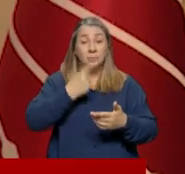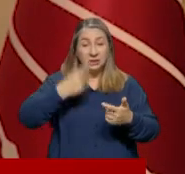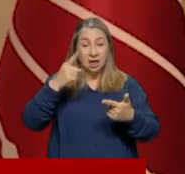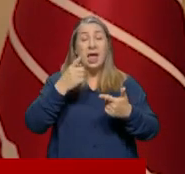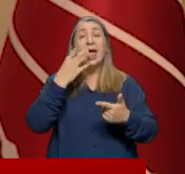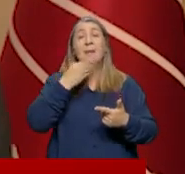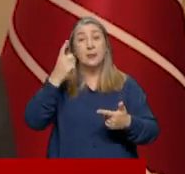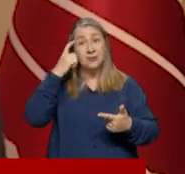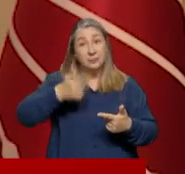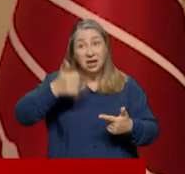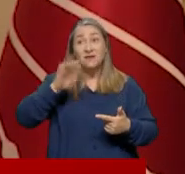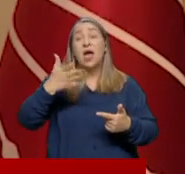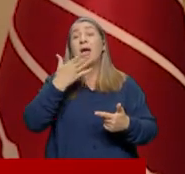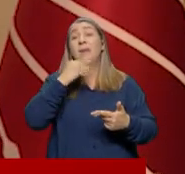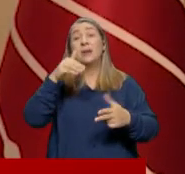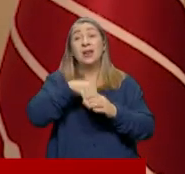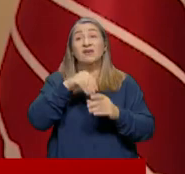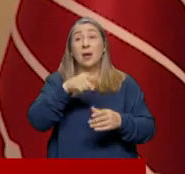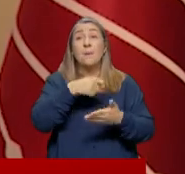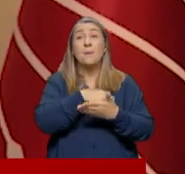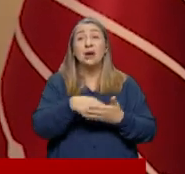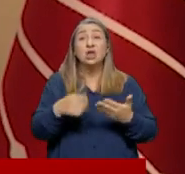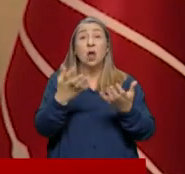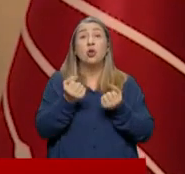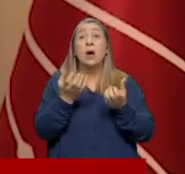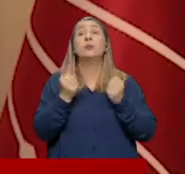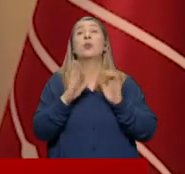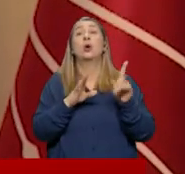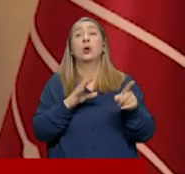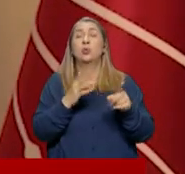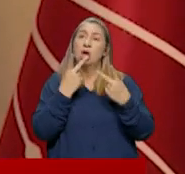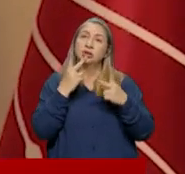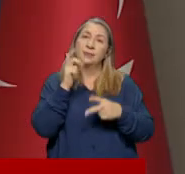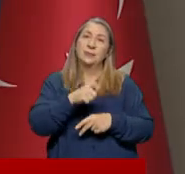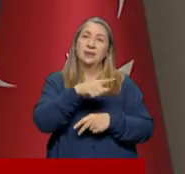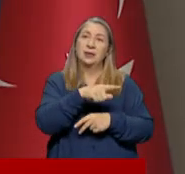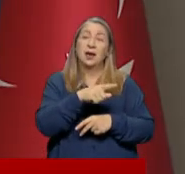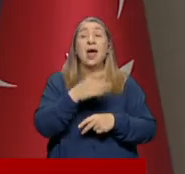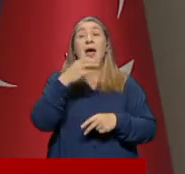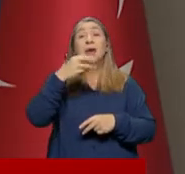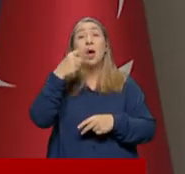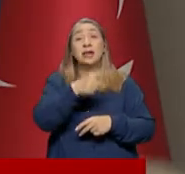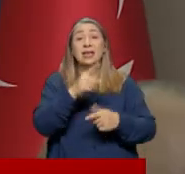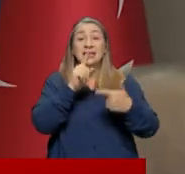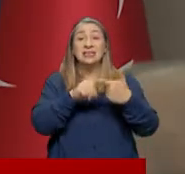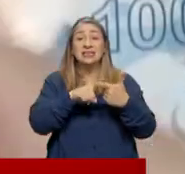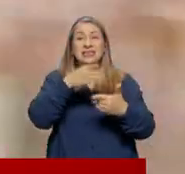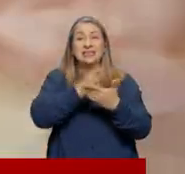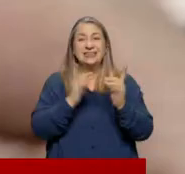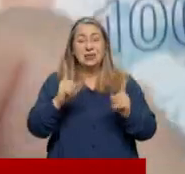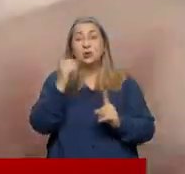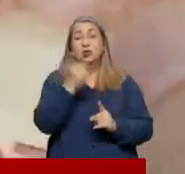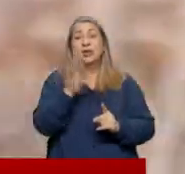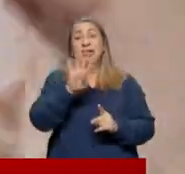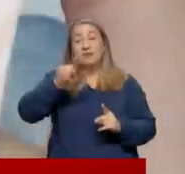emekli Başbakan ya da emekli Milletvekili maaşı alıyor mu almıyor bunu açıklasınlar Erdoğan yılın ikinci yarısı için